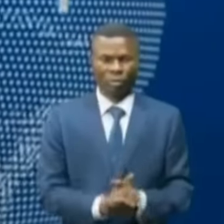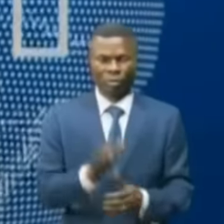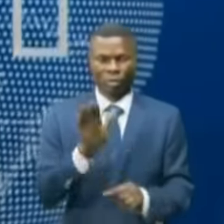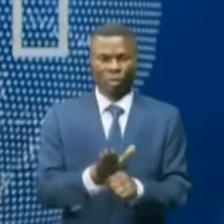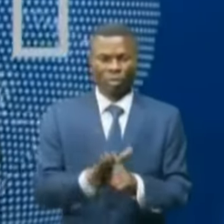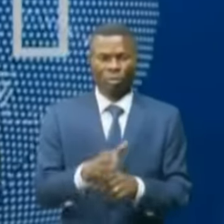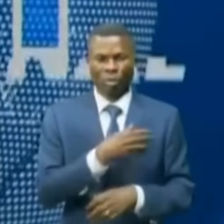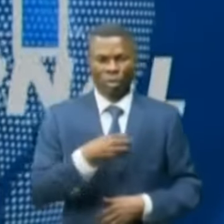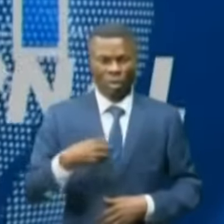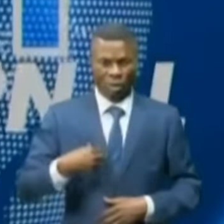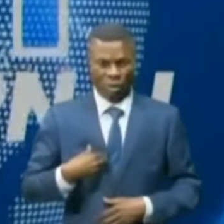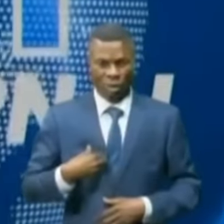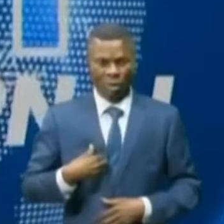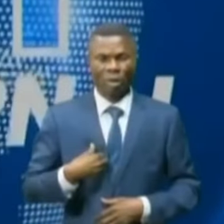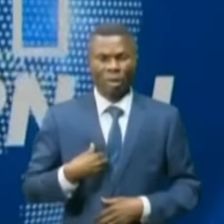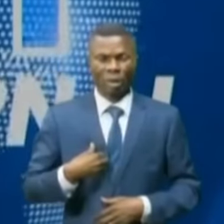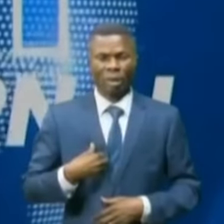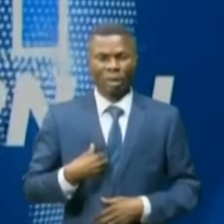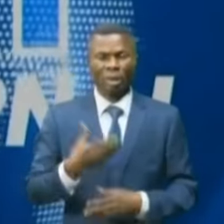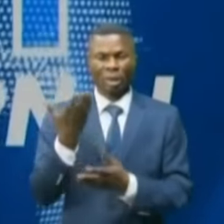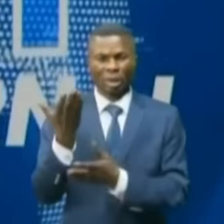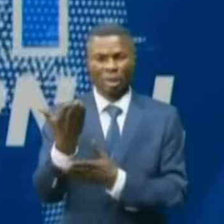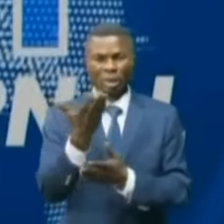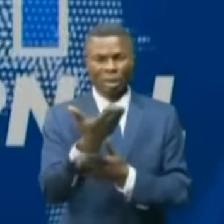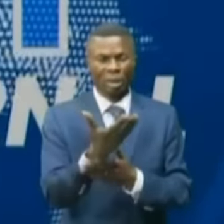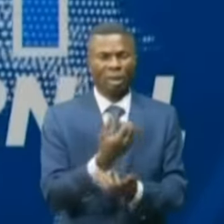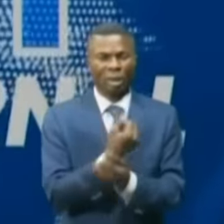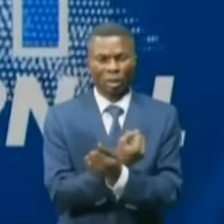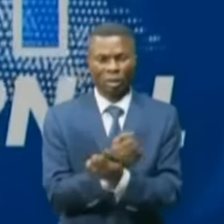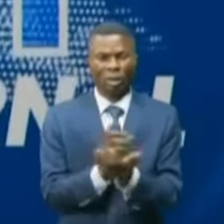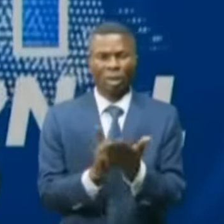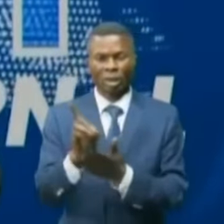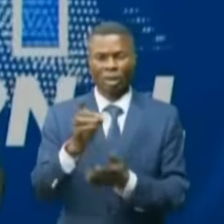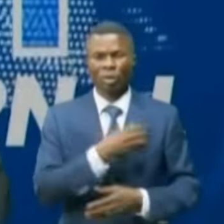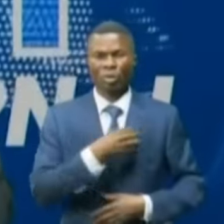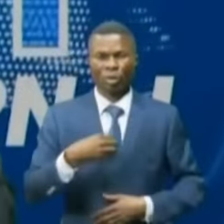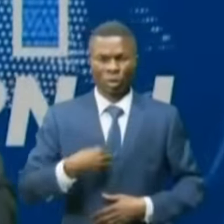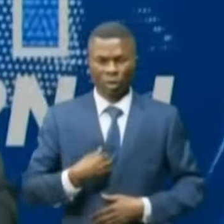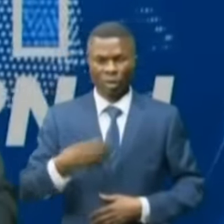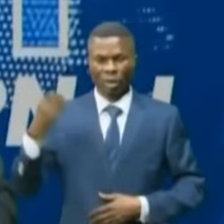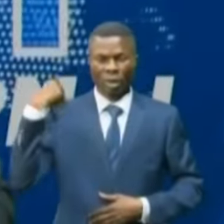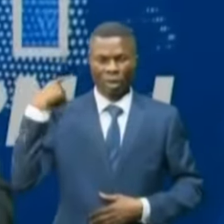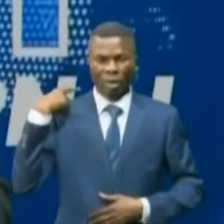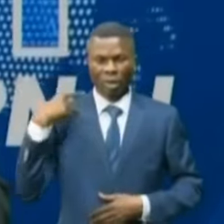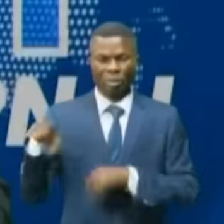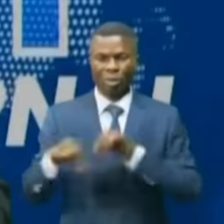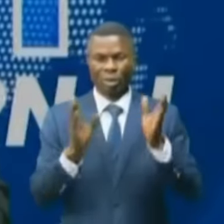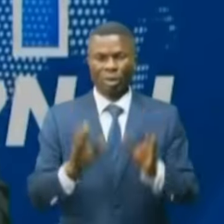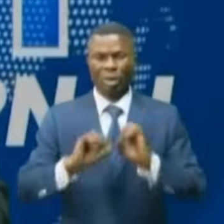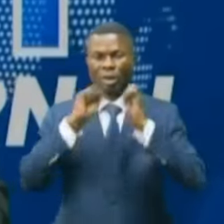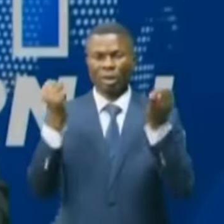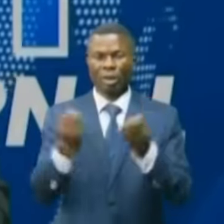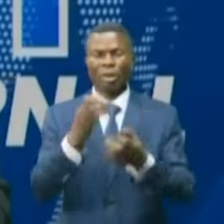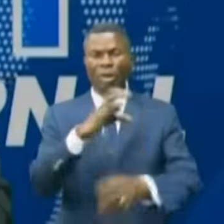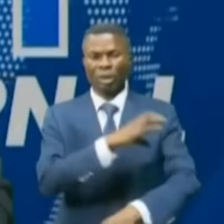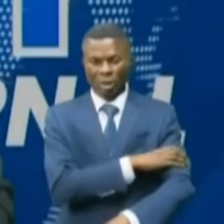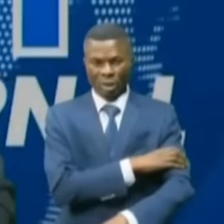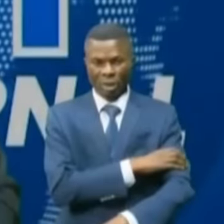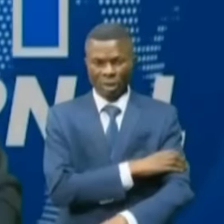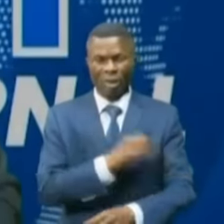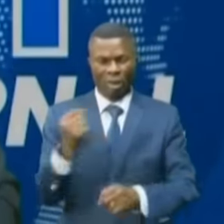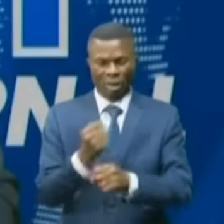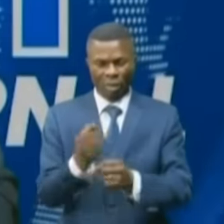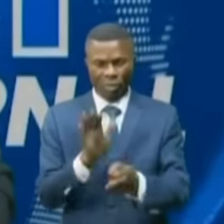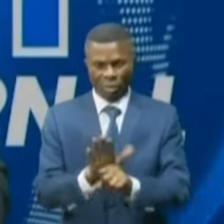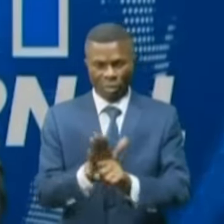Plusieurs femmes sont en train de mener des plaidoyers pour le respect de leurs droits. Députées et actrices de la société civile y